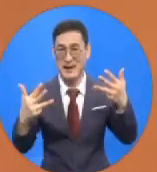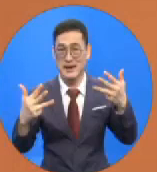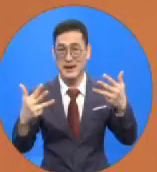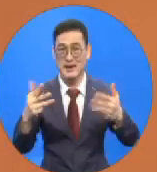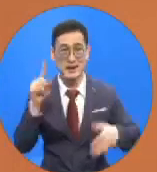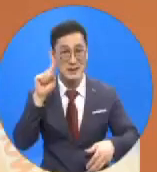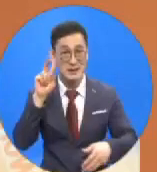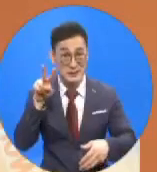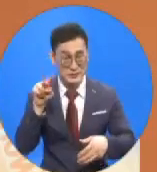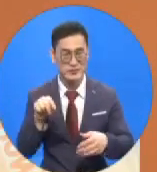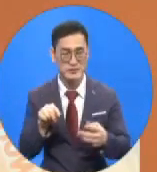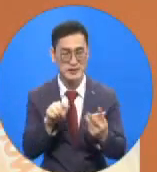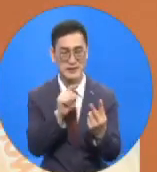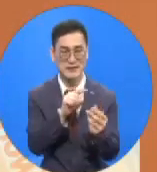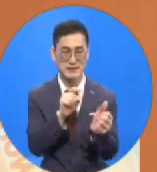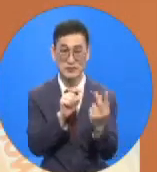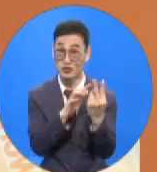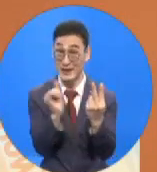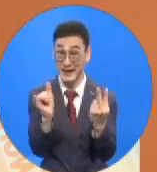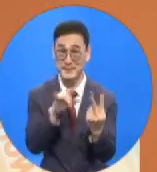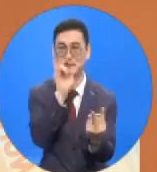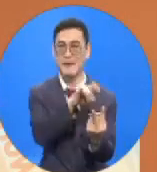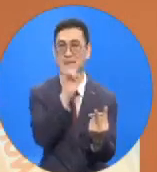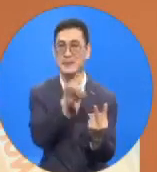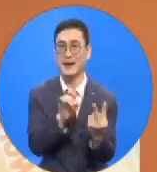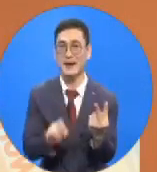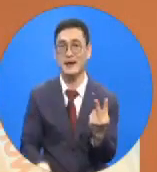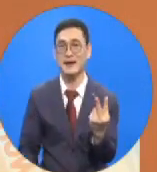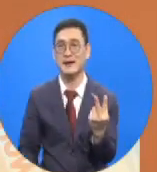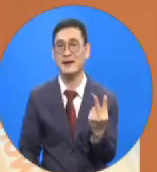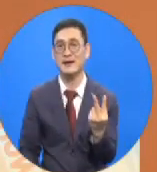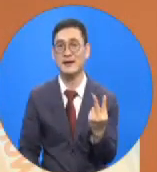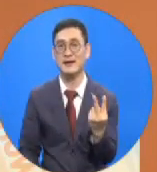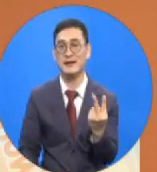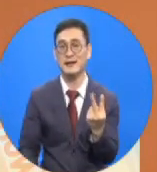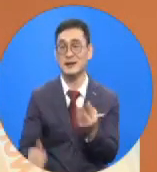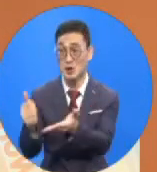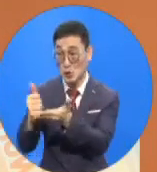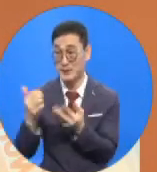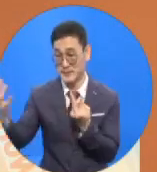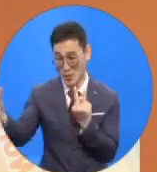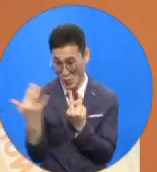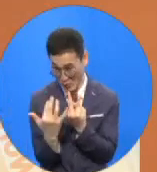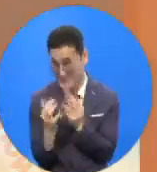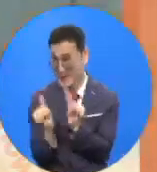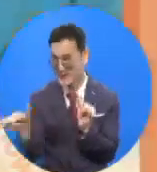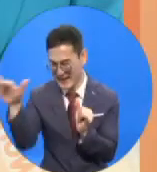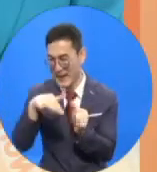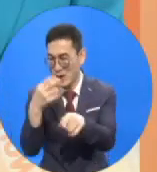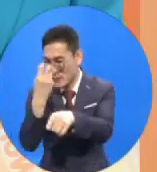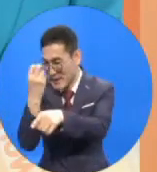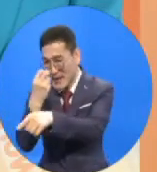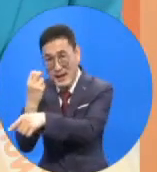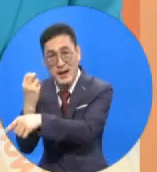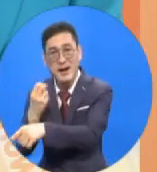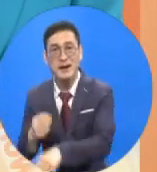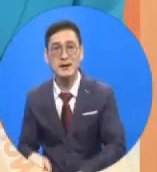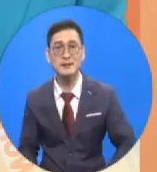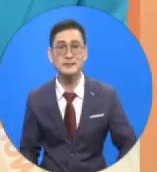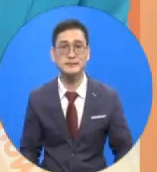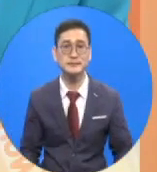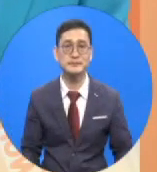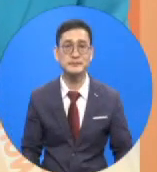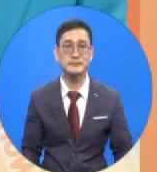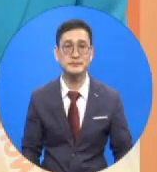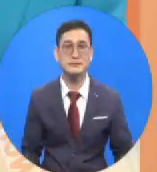확진이 되셨고 아 검사를 이제 29일날 그 주변에 접속하신 분들을 검사 했기 때문에 사실은 너무 짧아요 검산